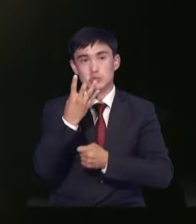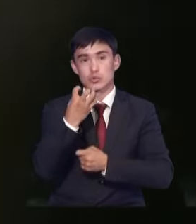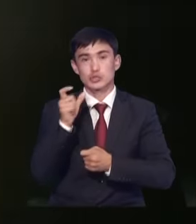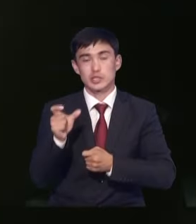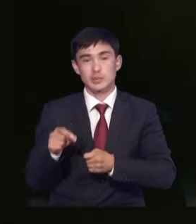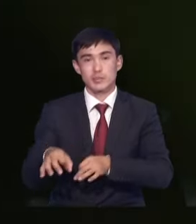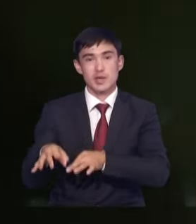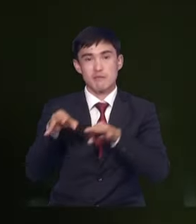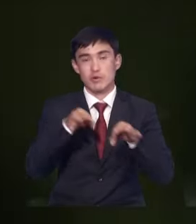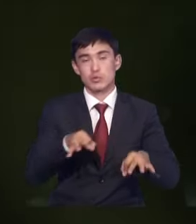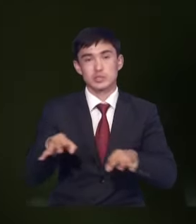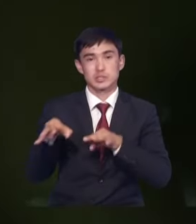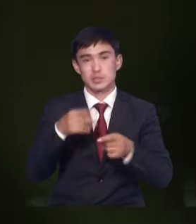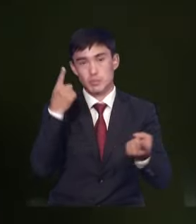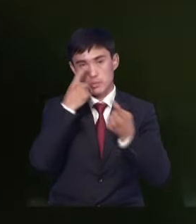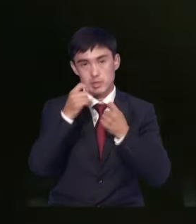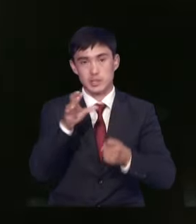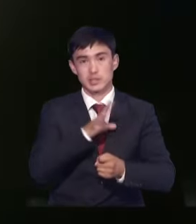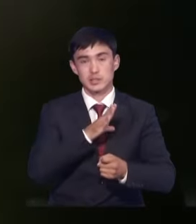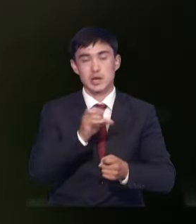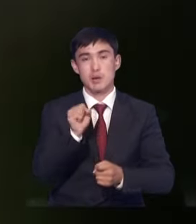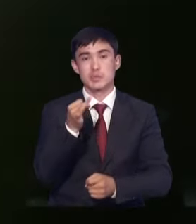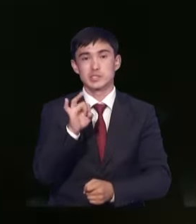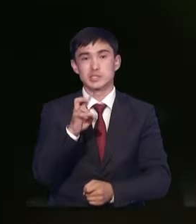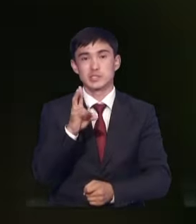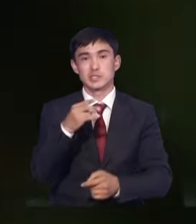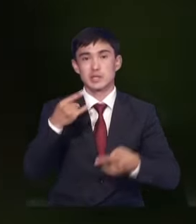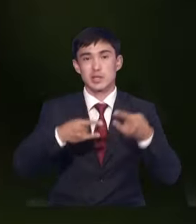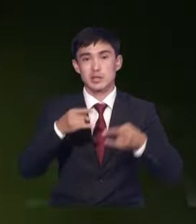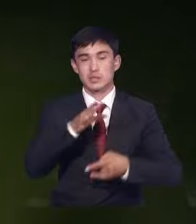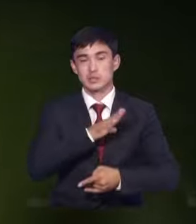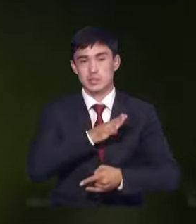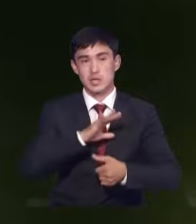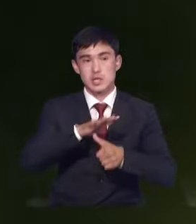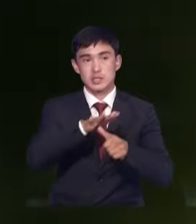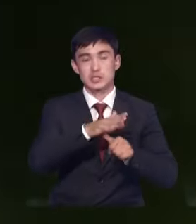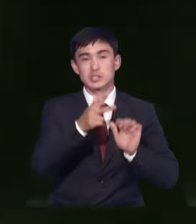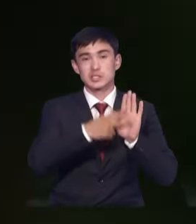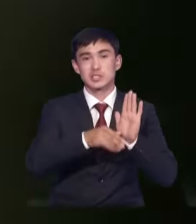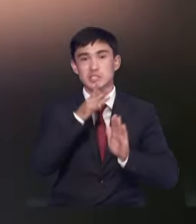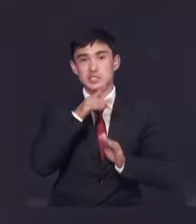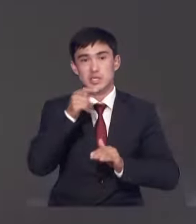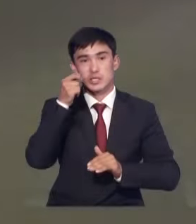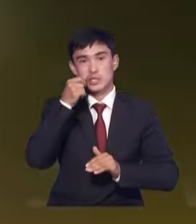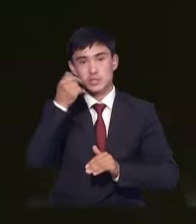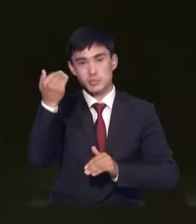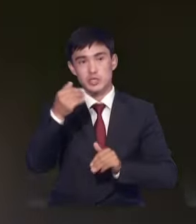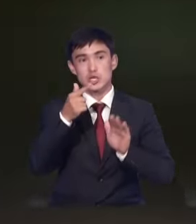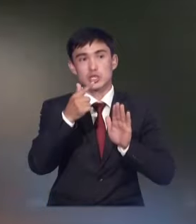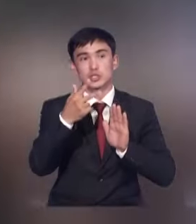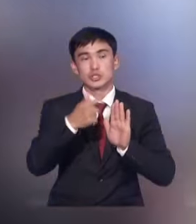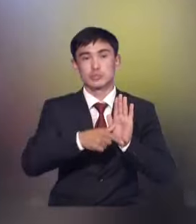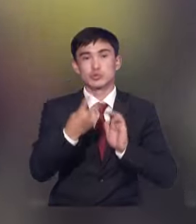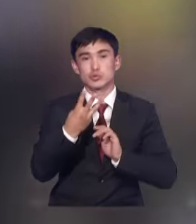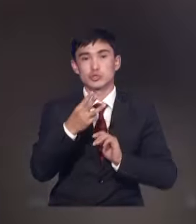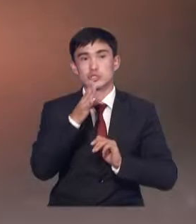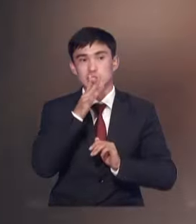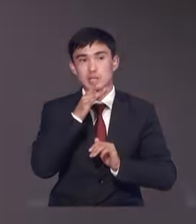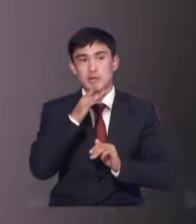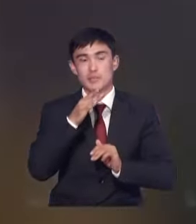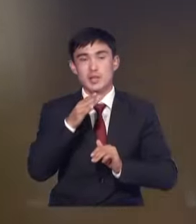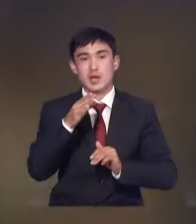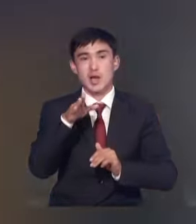дейін эвакуацияланды деп хабарлады ABC News телеарнасы. Тікұшақ 80 жастағы ер адам мен 70 жастағы әйел түтінге